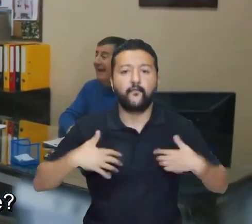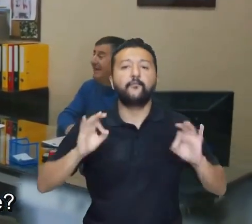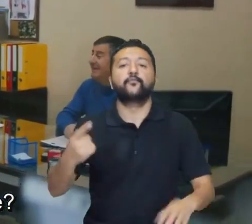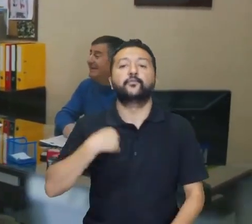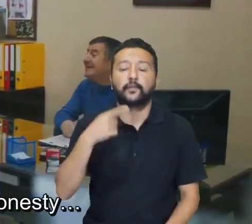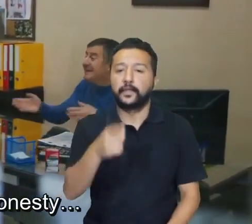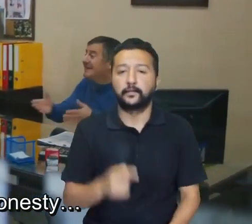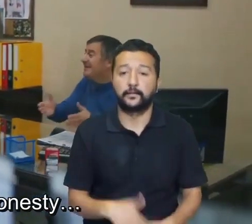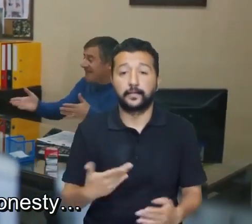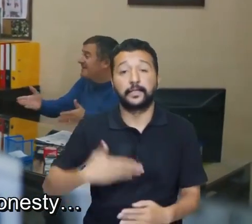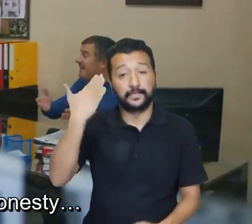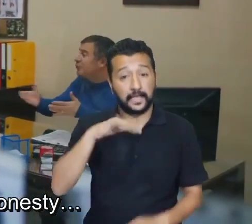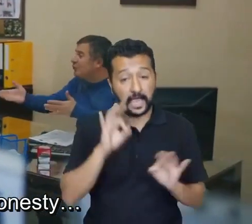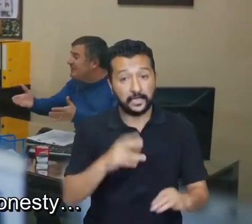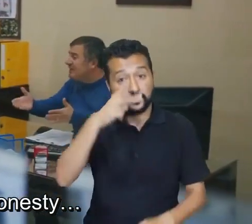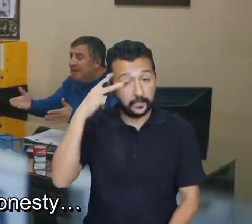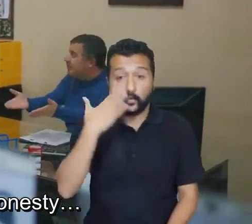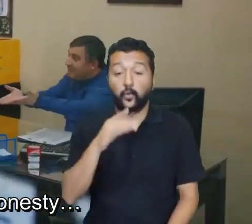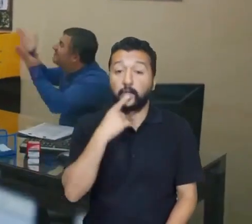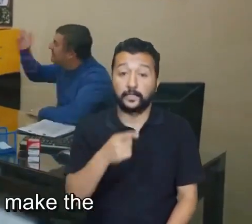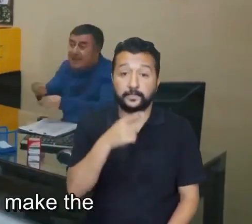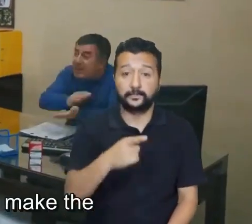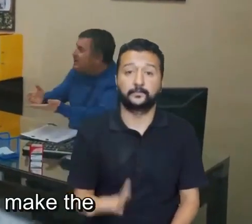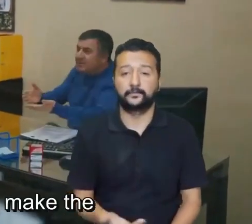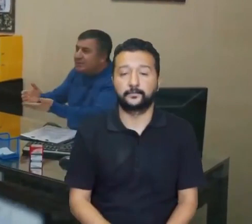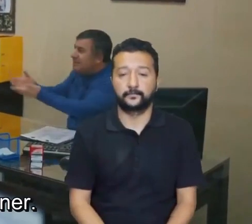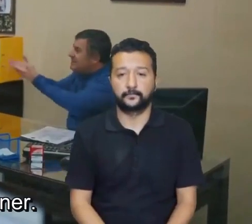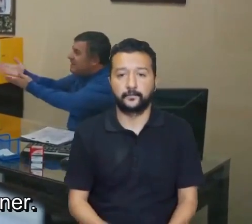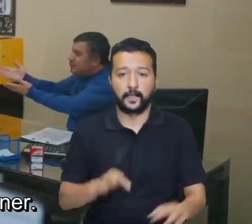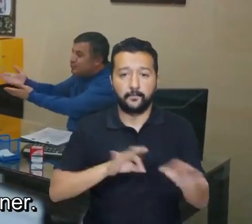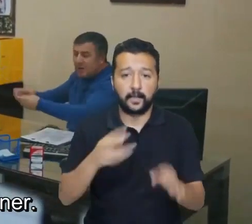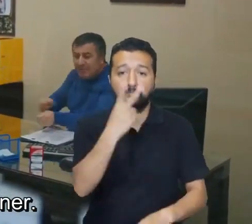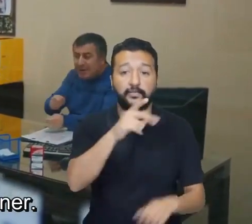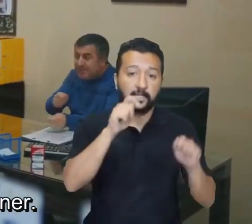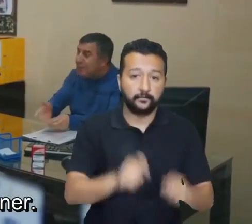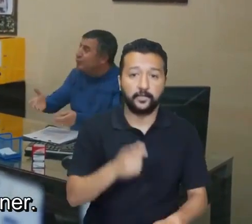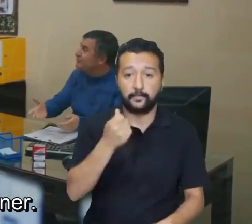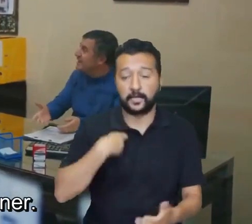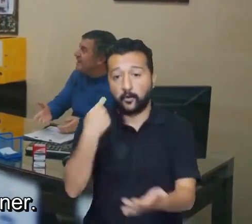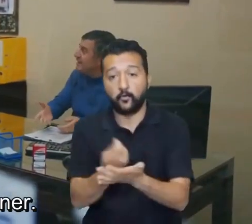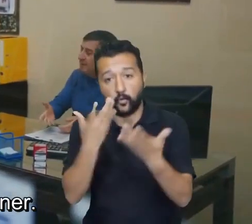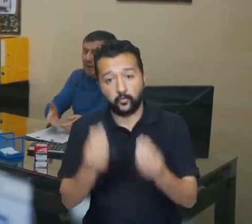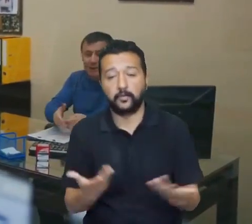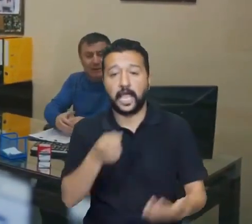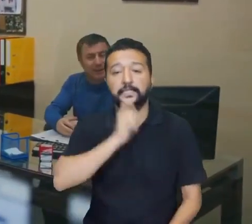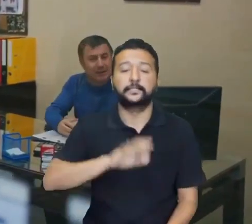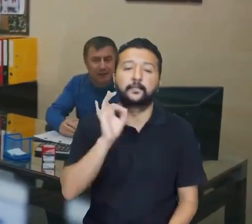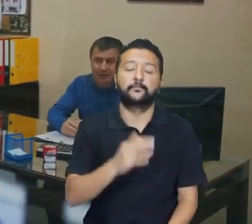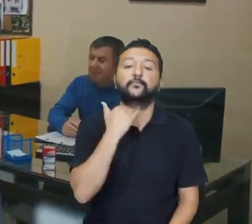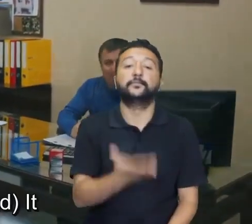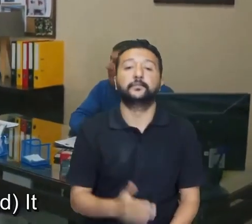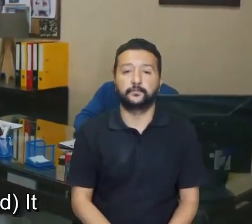musun bana ya? Geçen sefer de sahtekarlık yok dedim. Hareketler hızlandı. Planı sen yapıyorsun. Parayı ben ödüyorum Şener ya. Allah